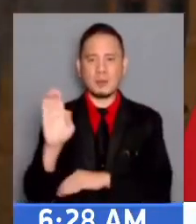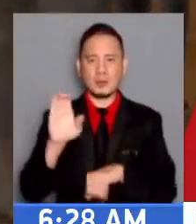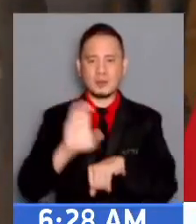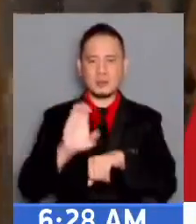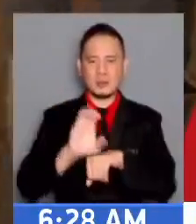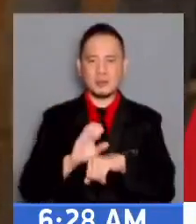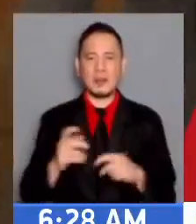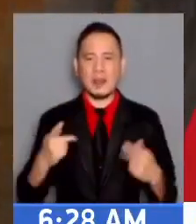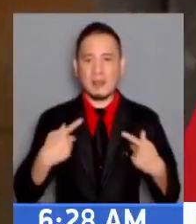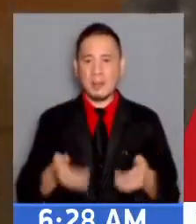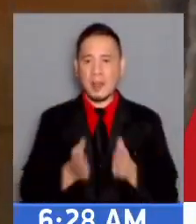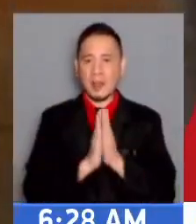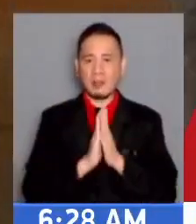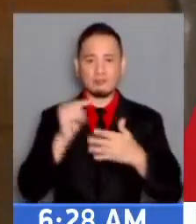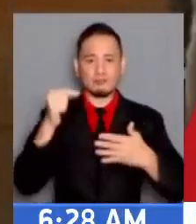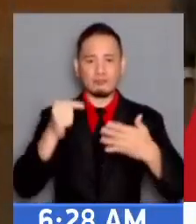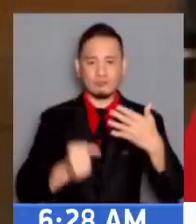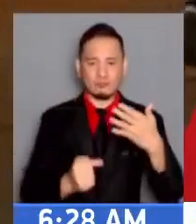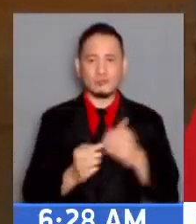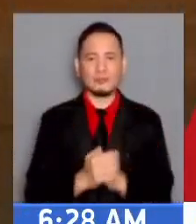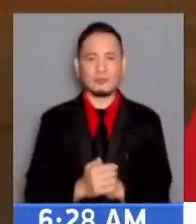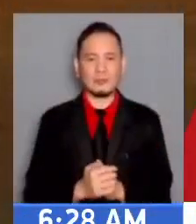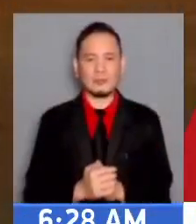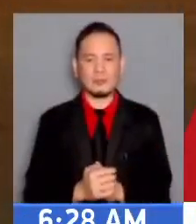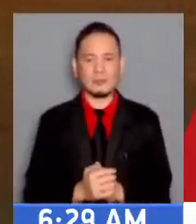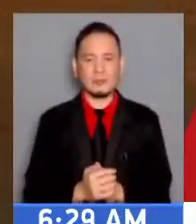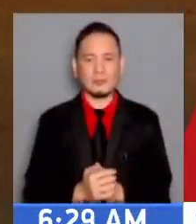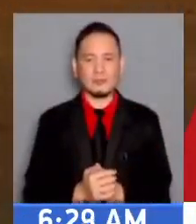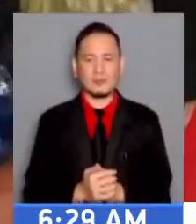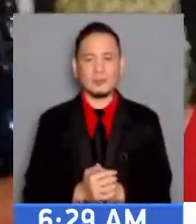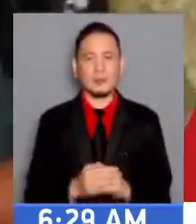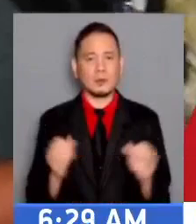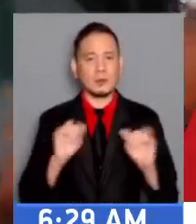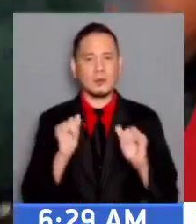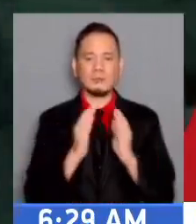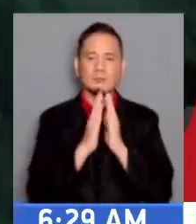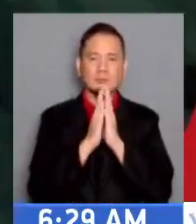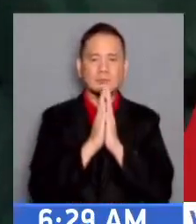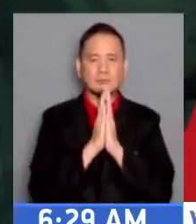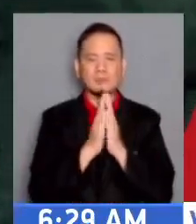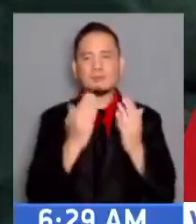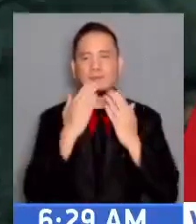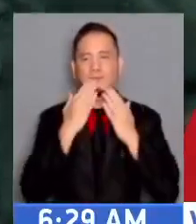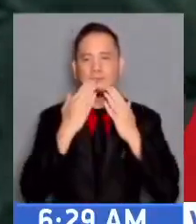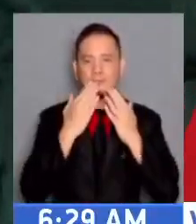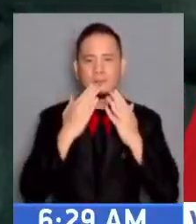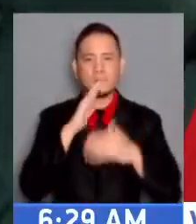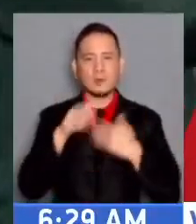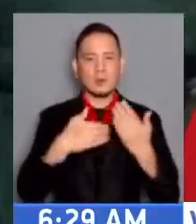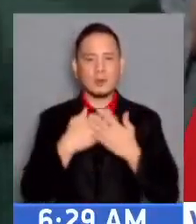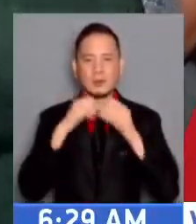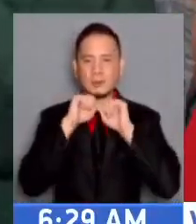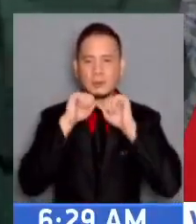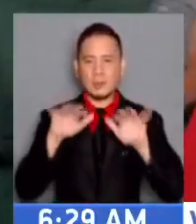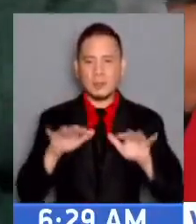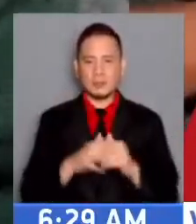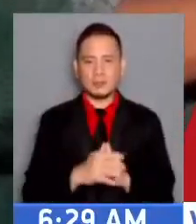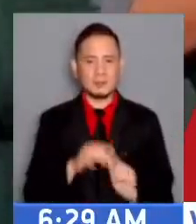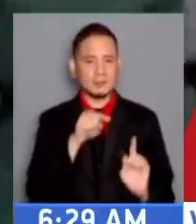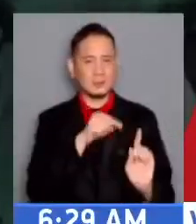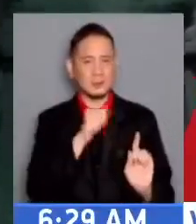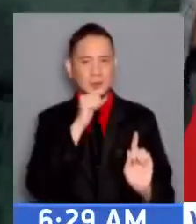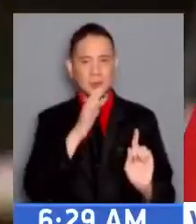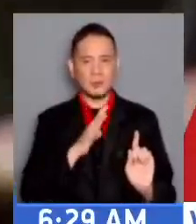ang walang humpay na pasasalamat sa mga biyaya ng nakalipas na taon. Si Maria Monique bumili ng sampagita para ialay sa ina ng